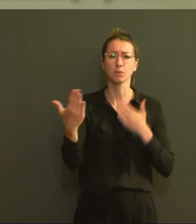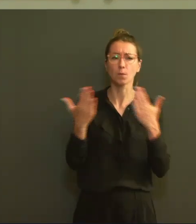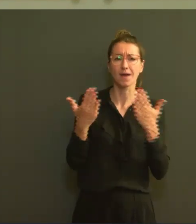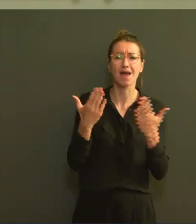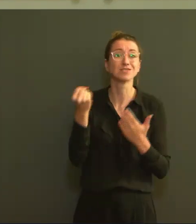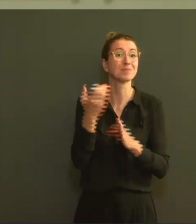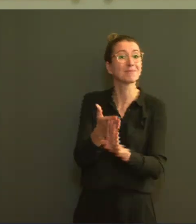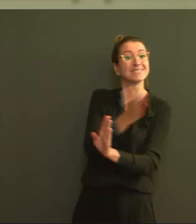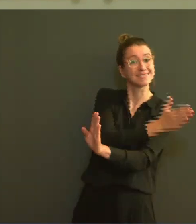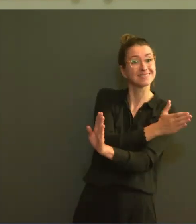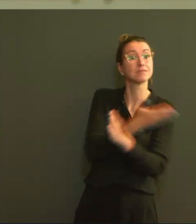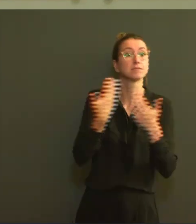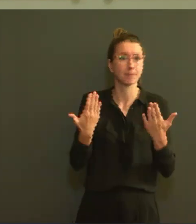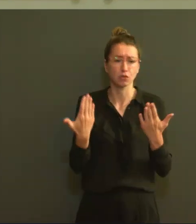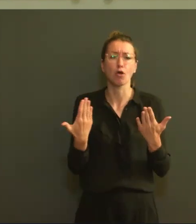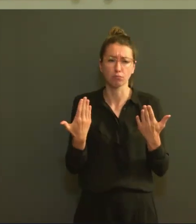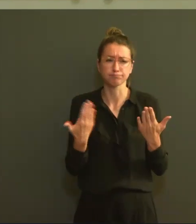mais elle reste alarmante.